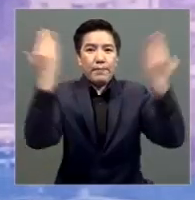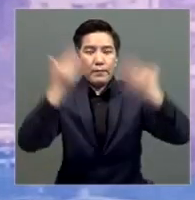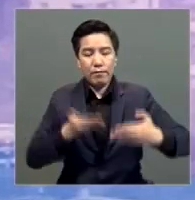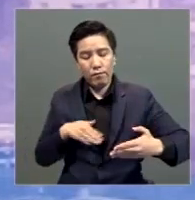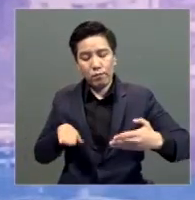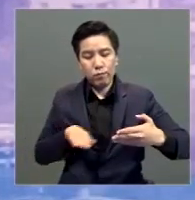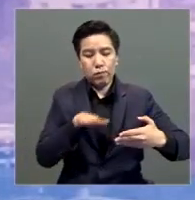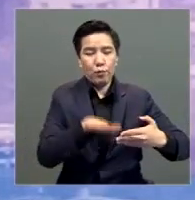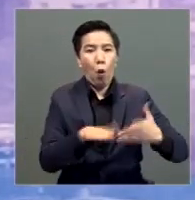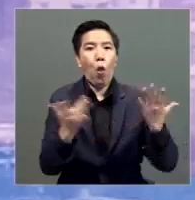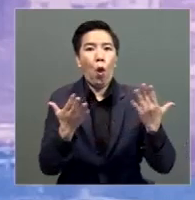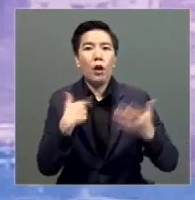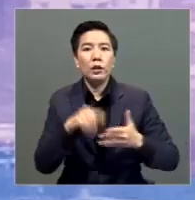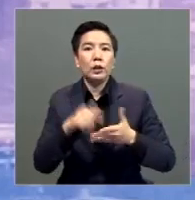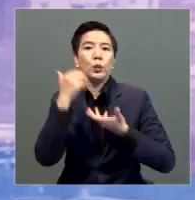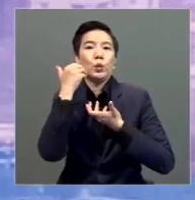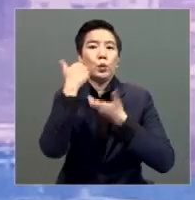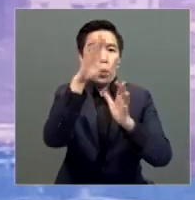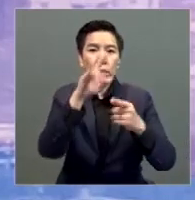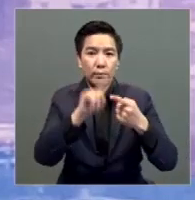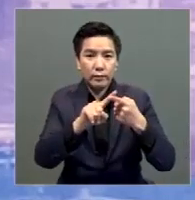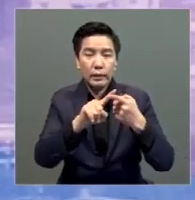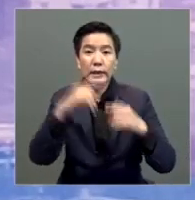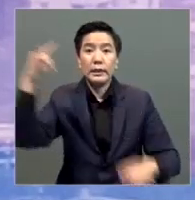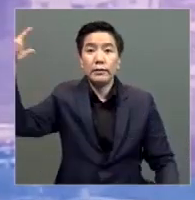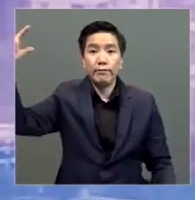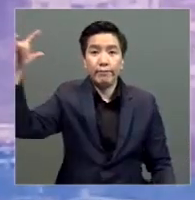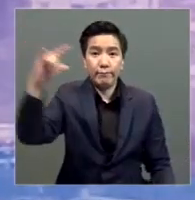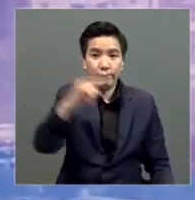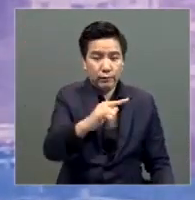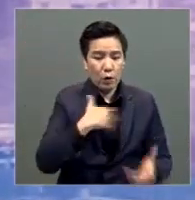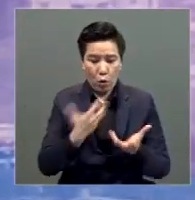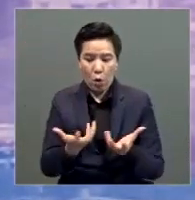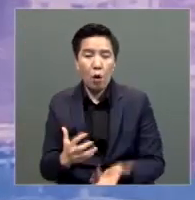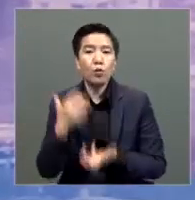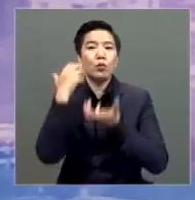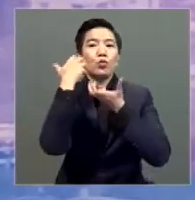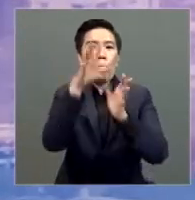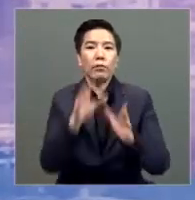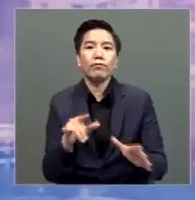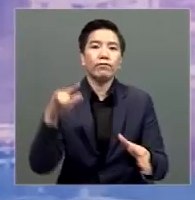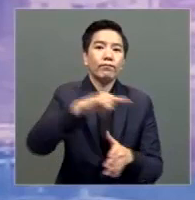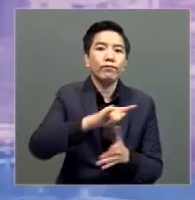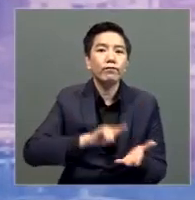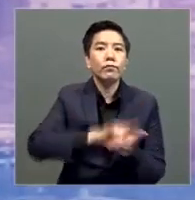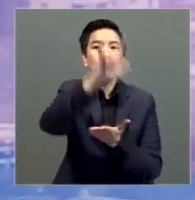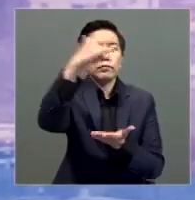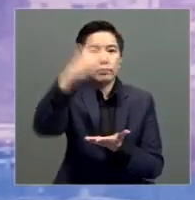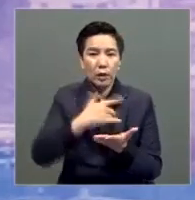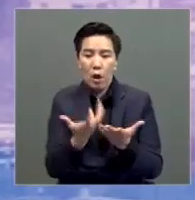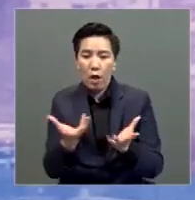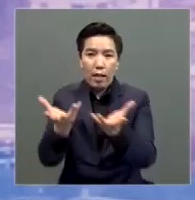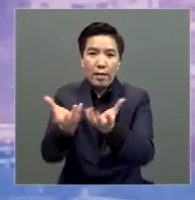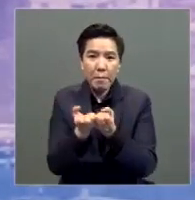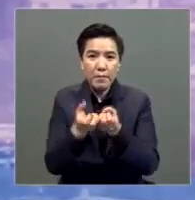หรือเตรียมที่จะนำเข้าเครื่องบินมาลงขนสินค้าคาร์โก้มารถบรรทุกต้องไป